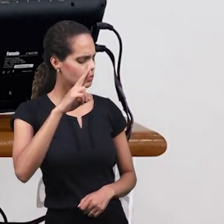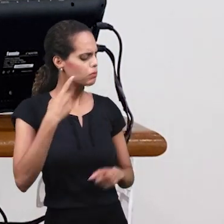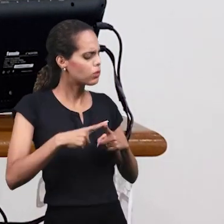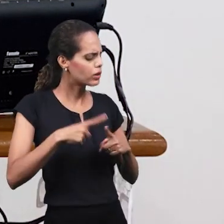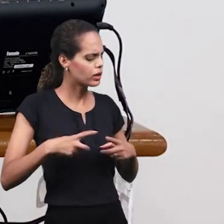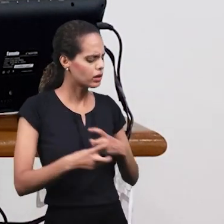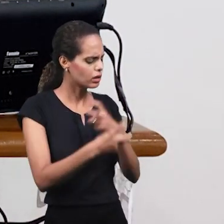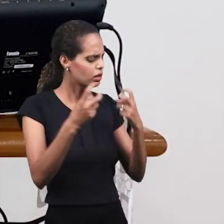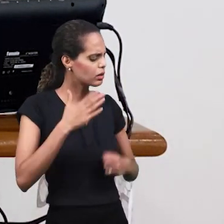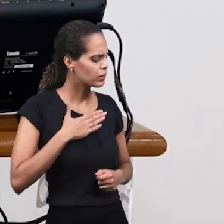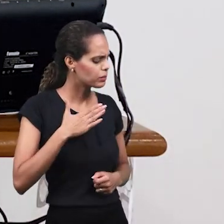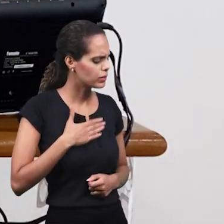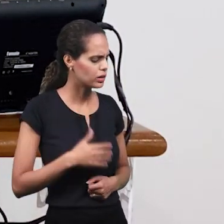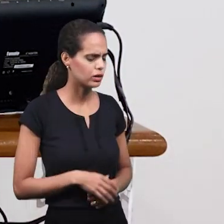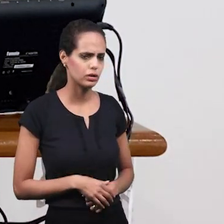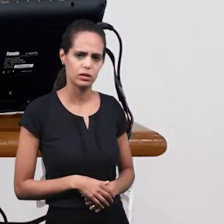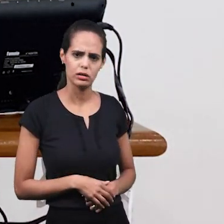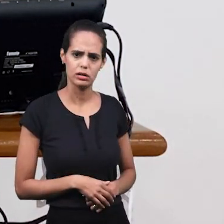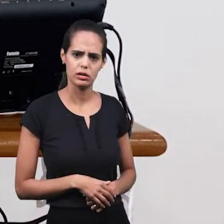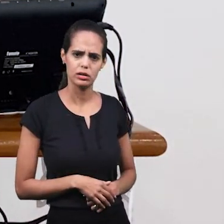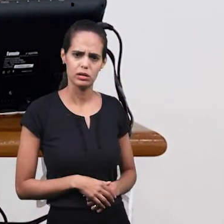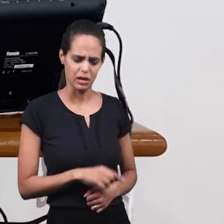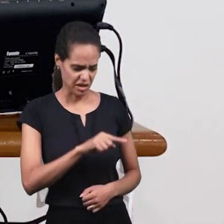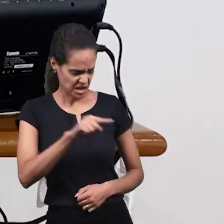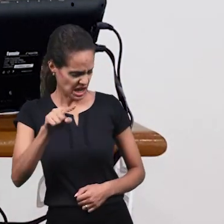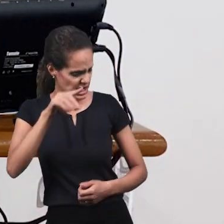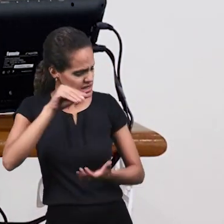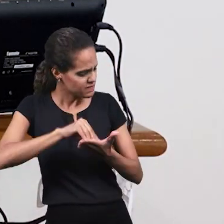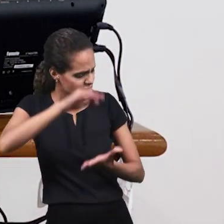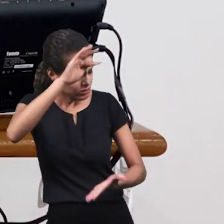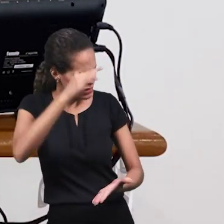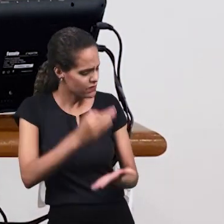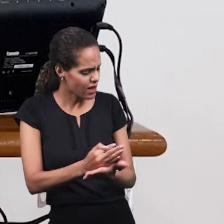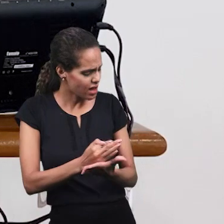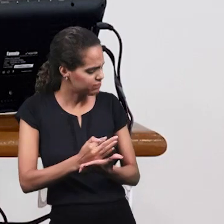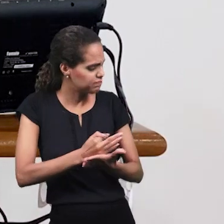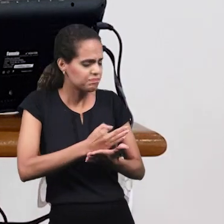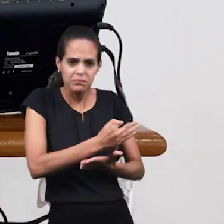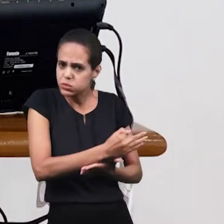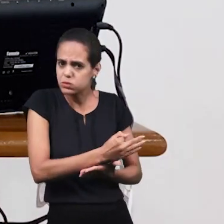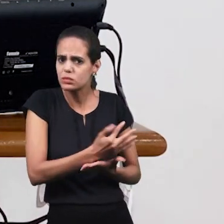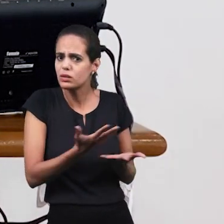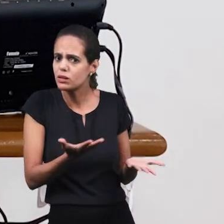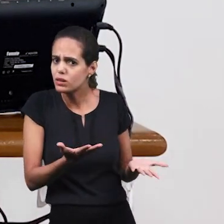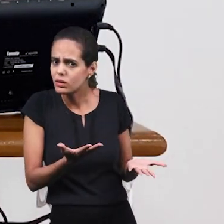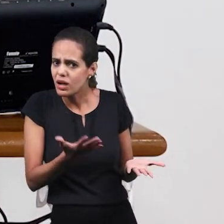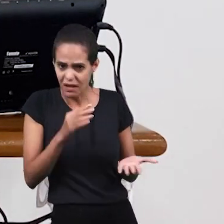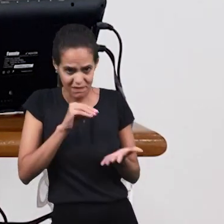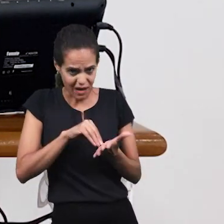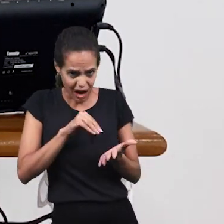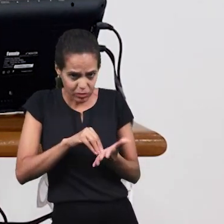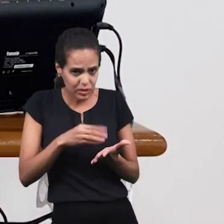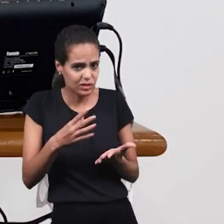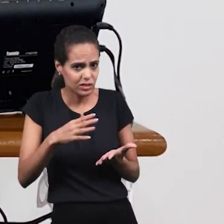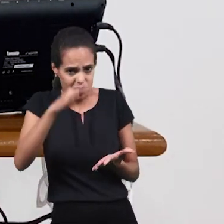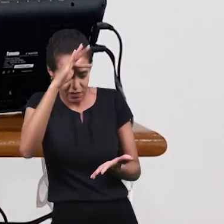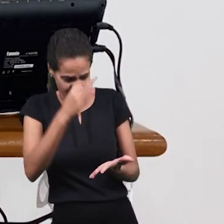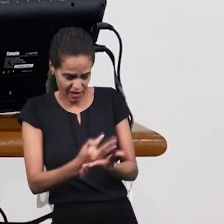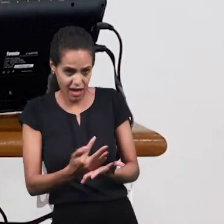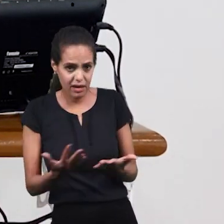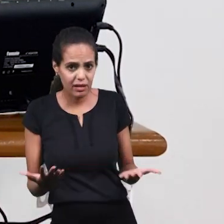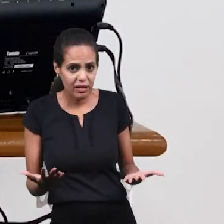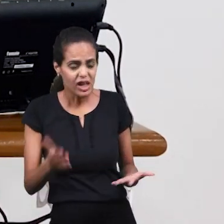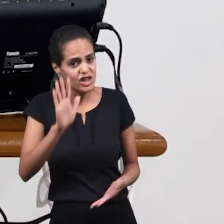du pouvoir du Seigneur qui avait déjà été démontré dans diverses situations à travers les signes, les merveilles, des